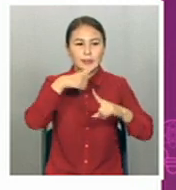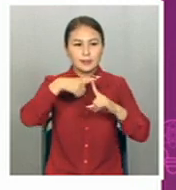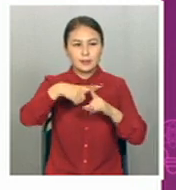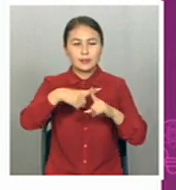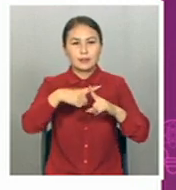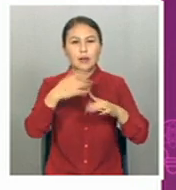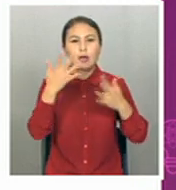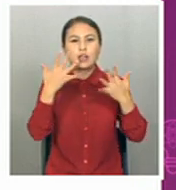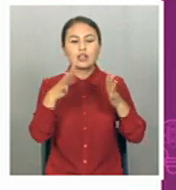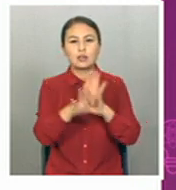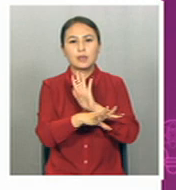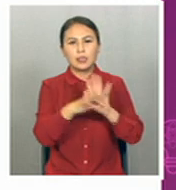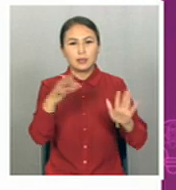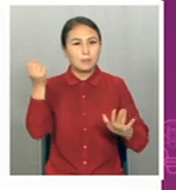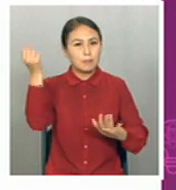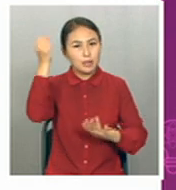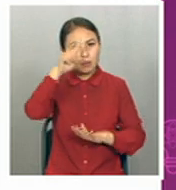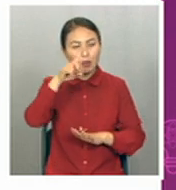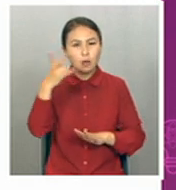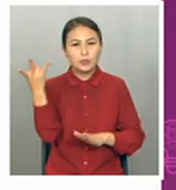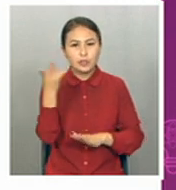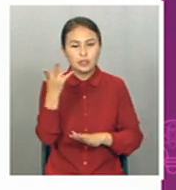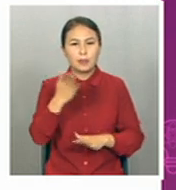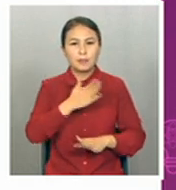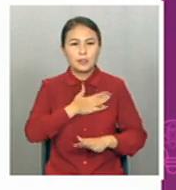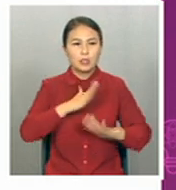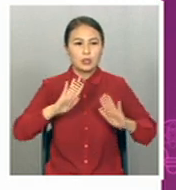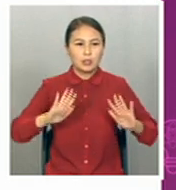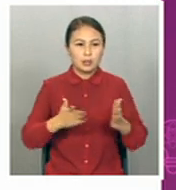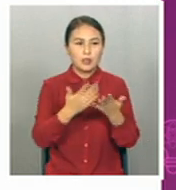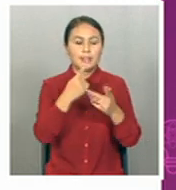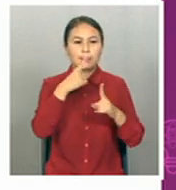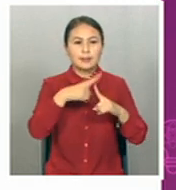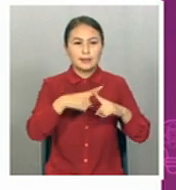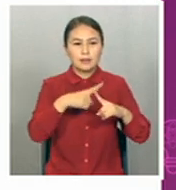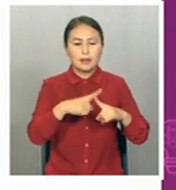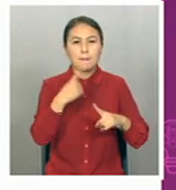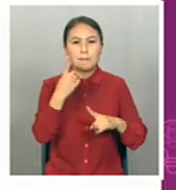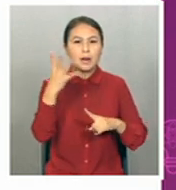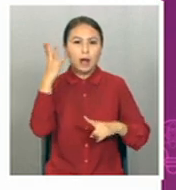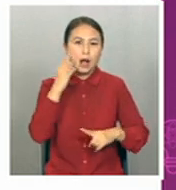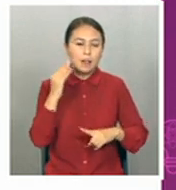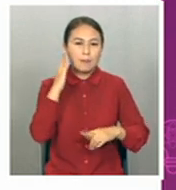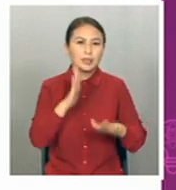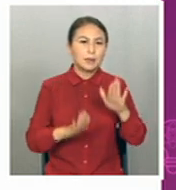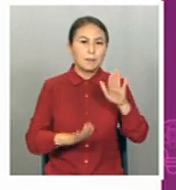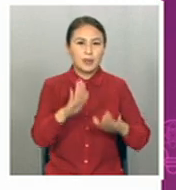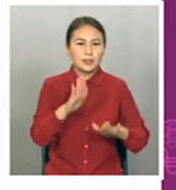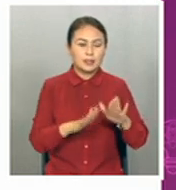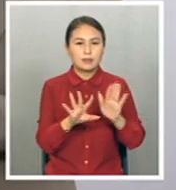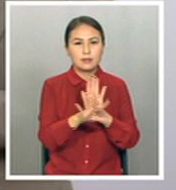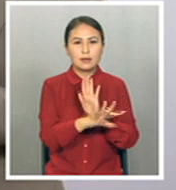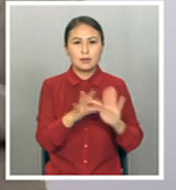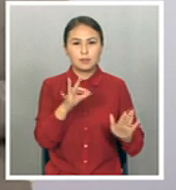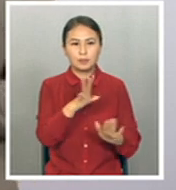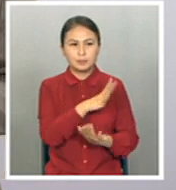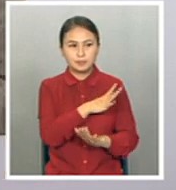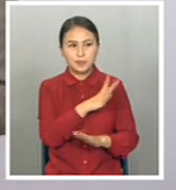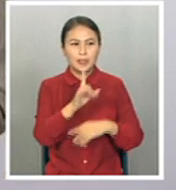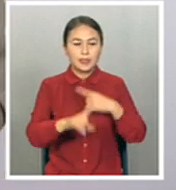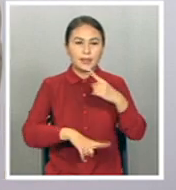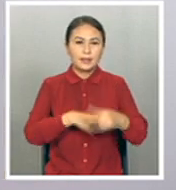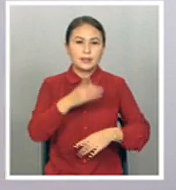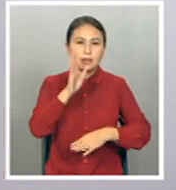қайшама ретінде алып отырмыз, соны біліп алу керек. Біздің жағдайымызда біз X-ті бір алманың массасы ретінде алдық. Келесі